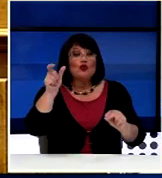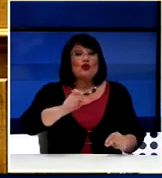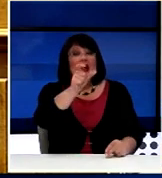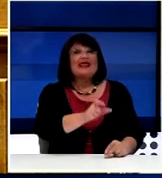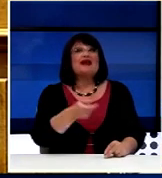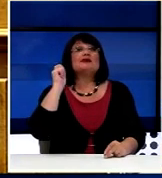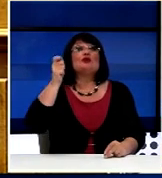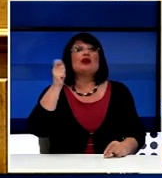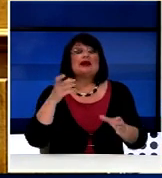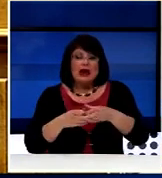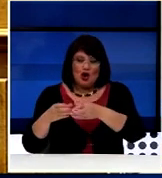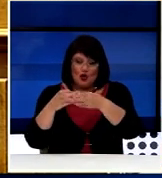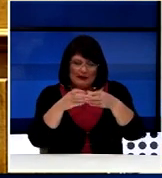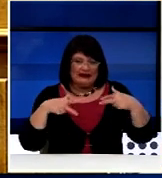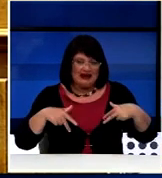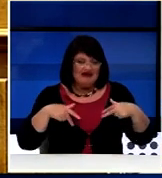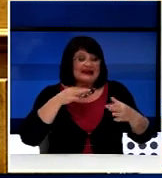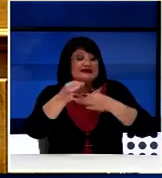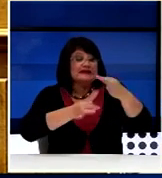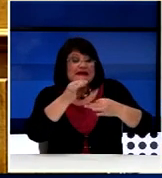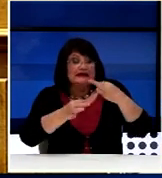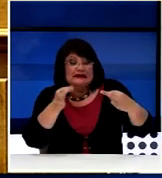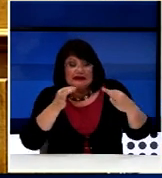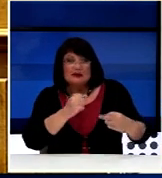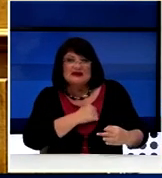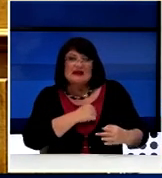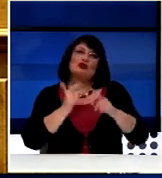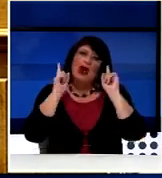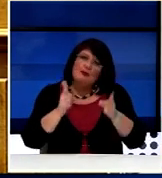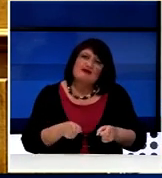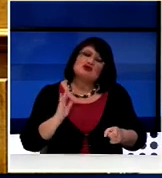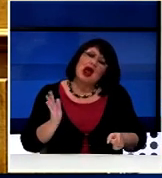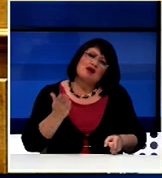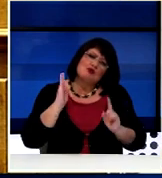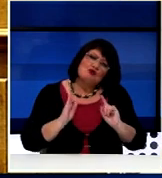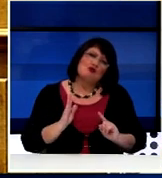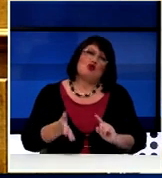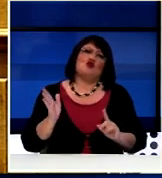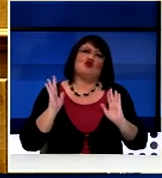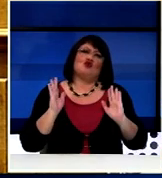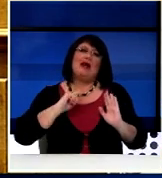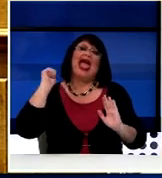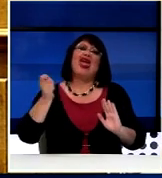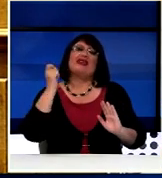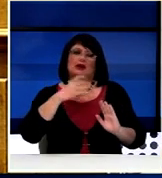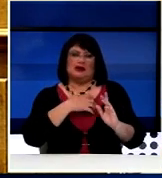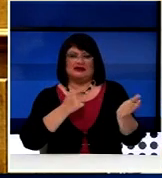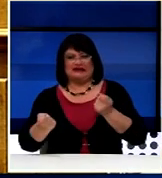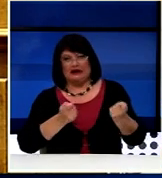των πολιτικών δυνάμεων και της κυβέρνησης και να καταλήξουμε, αν μπορούμε, σε μια εθνική στρατηγική.